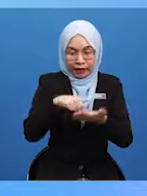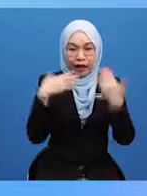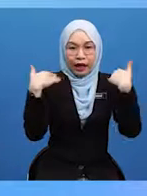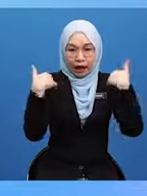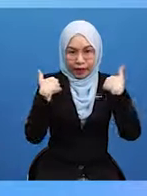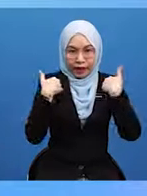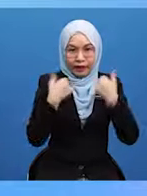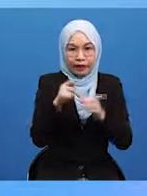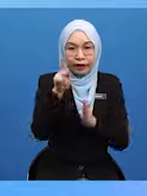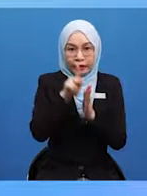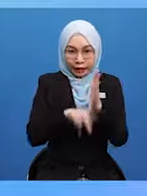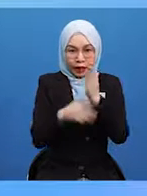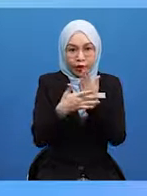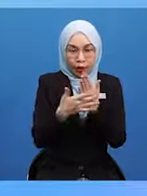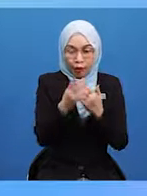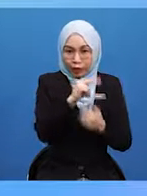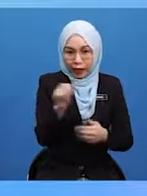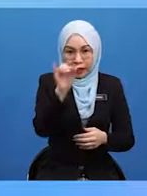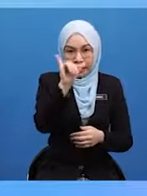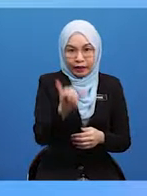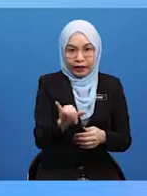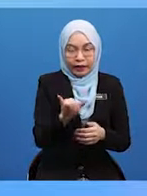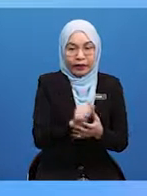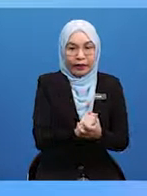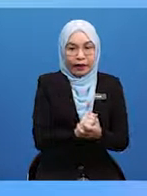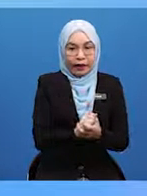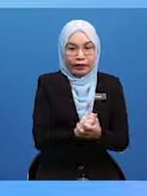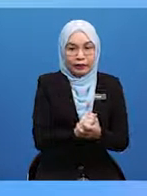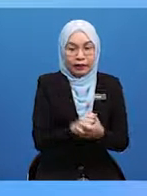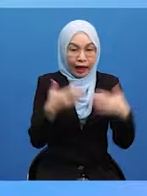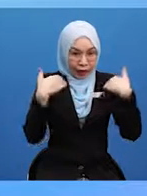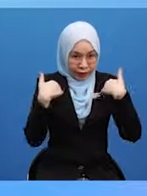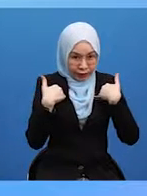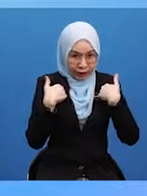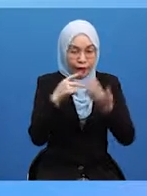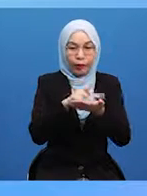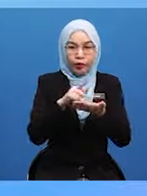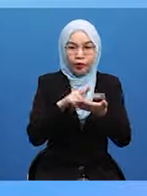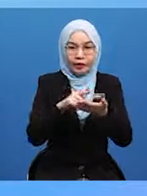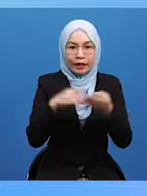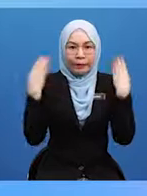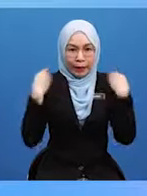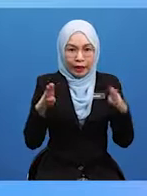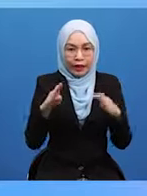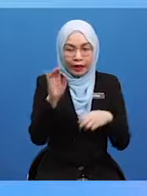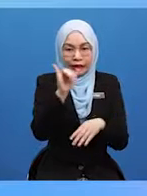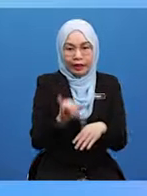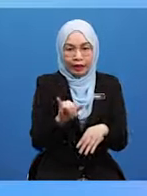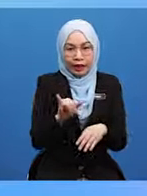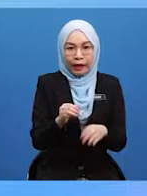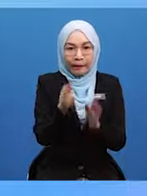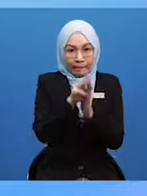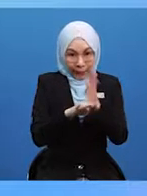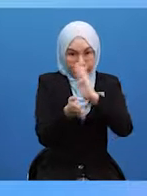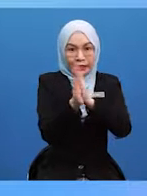mempunyai kemudahan yang melibatkan pusat perniagaan yang menjadi tumpuan orang